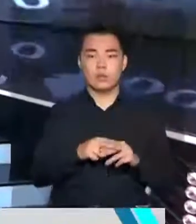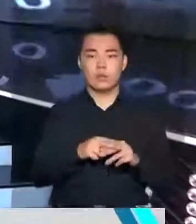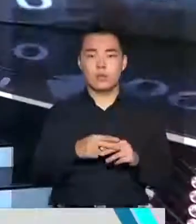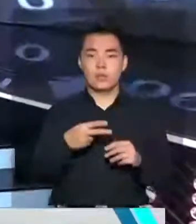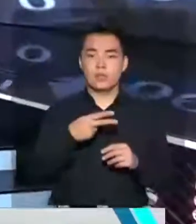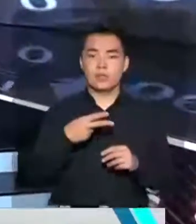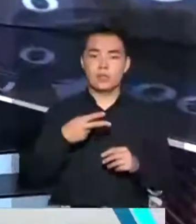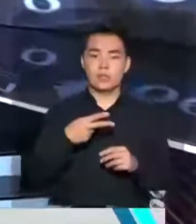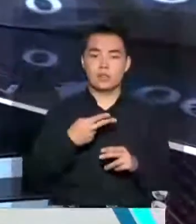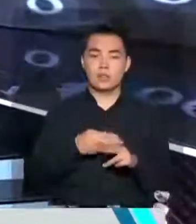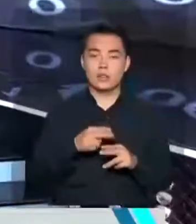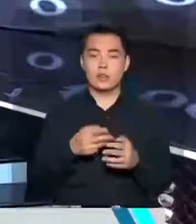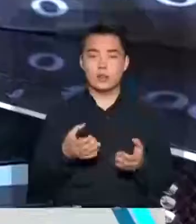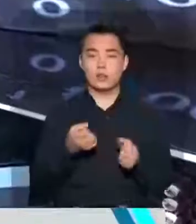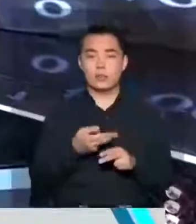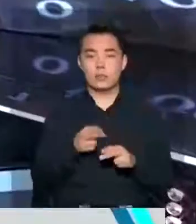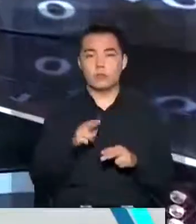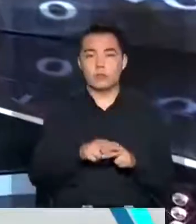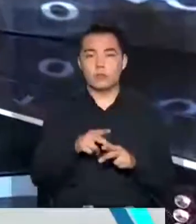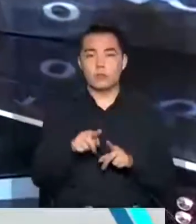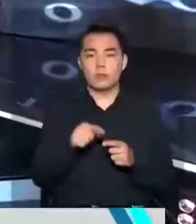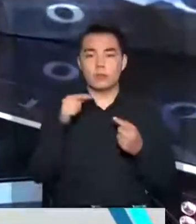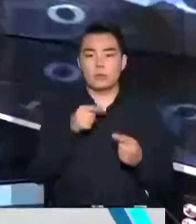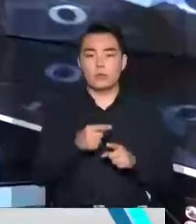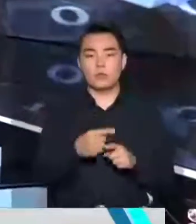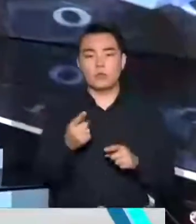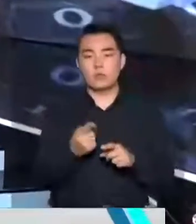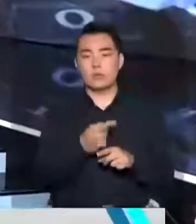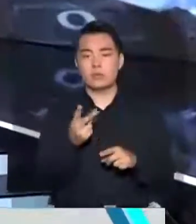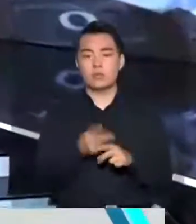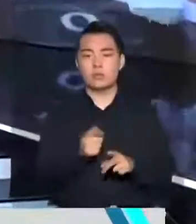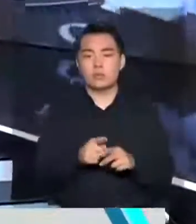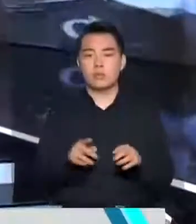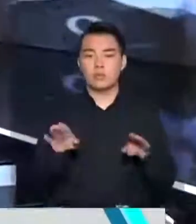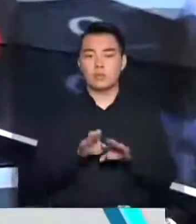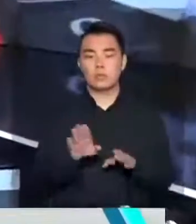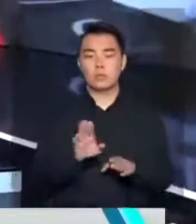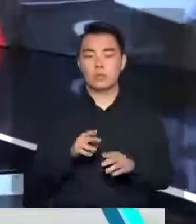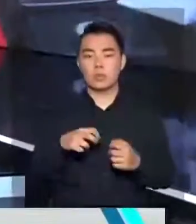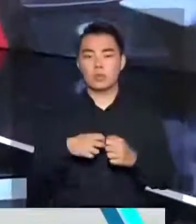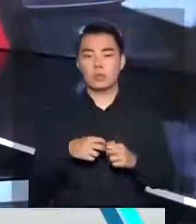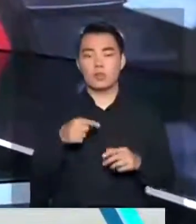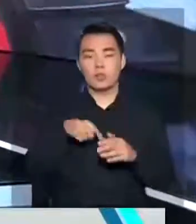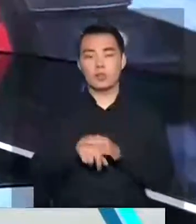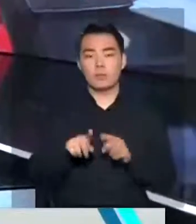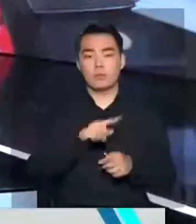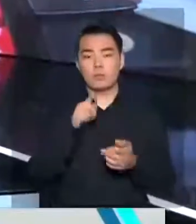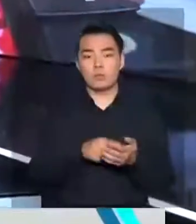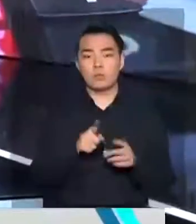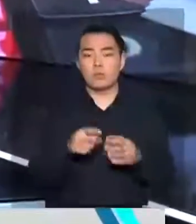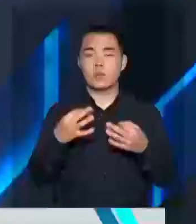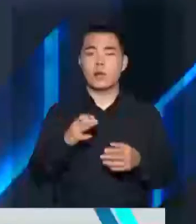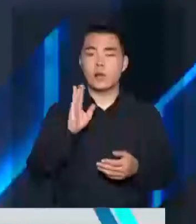үлестіру, ұқсастыру жұмыстарына сәйкес, бұл бір жылдың ішінде, екі жылдың ішінде жабыла қоятын нәрсе емес. Бұл үлес қалай шешіледі сонда? Қай жағына